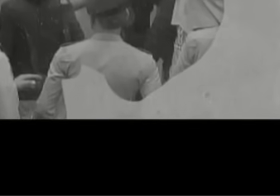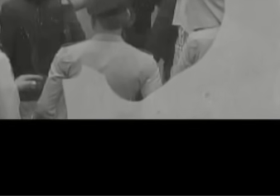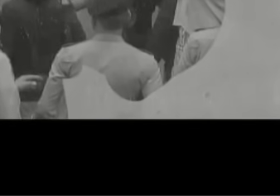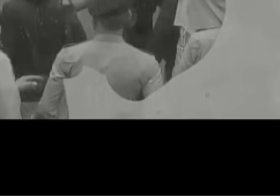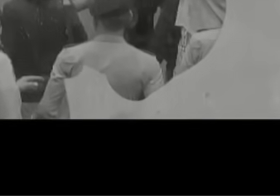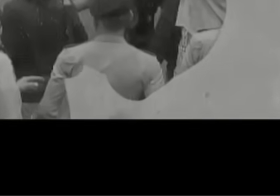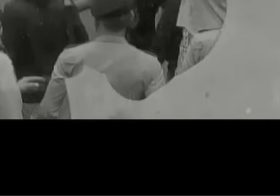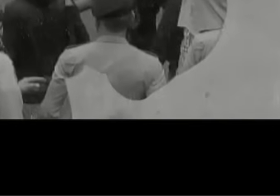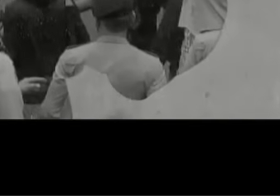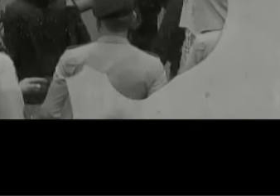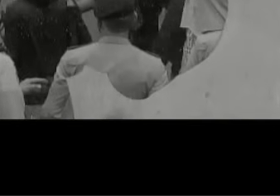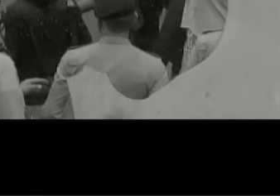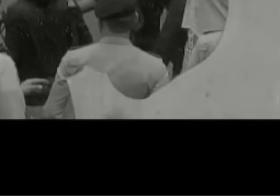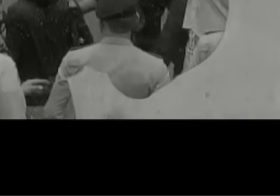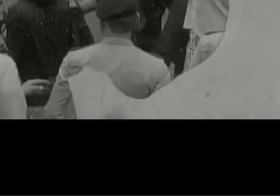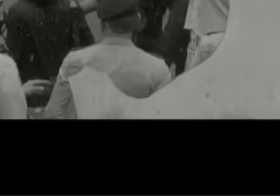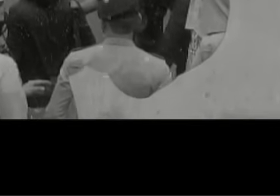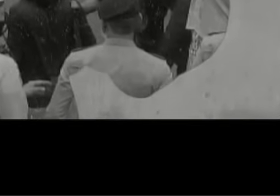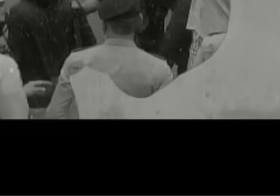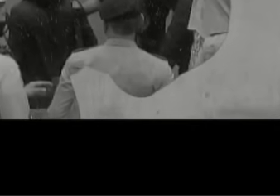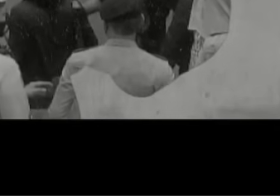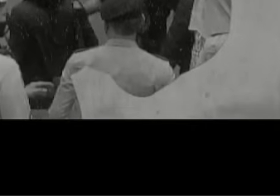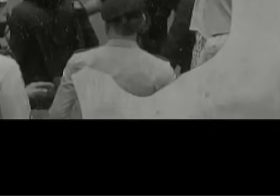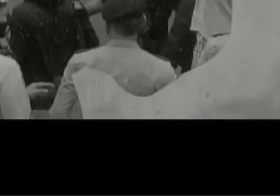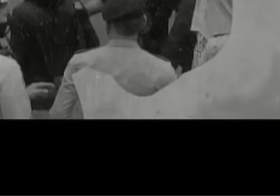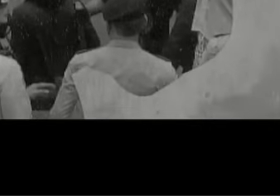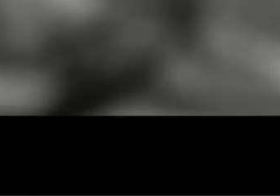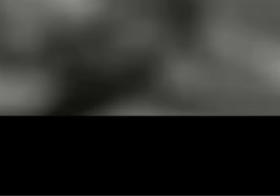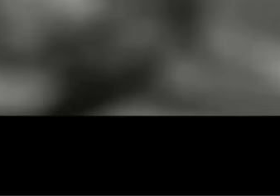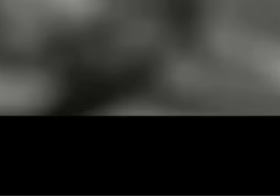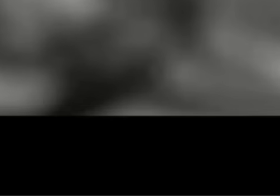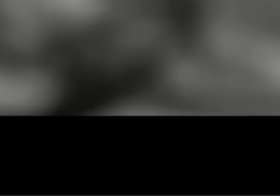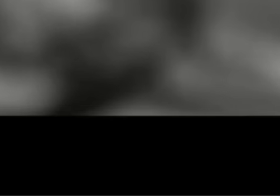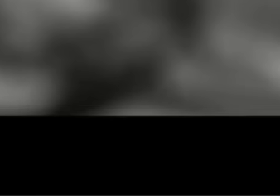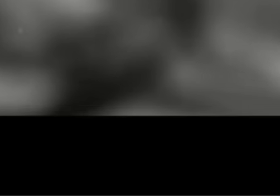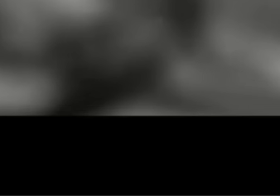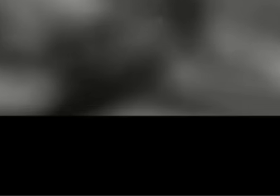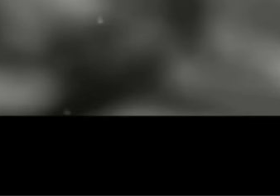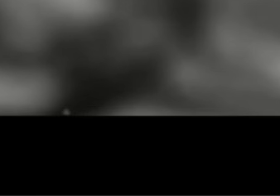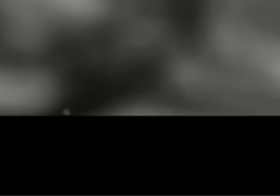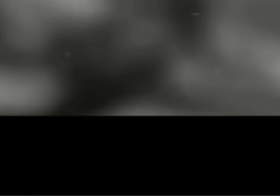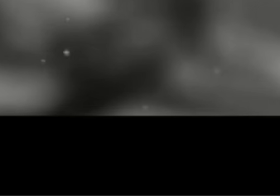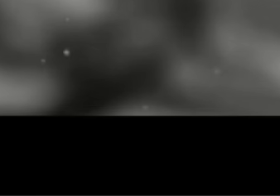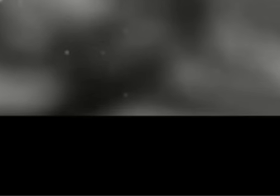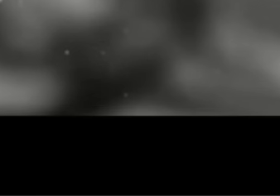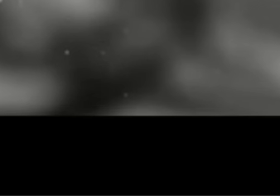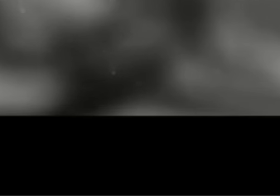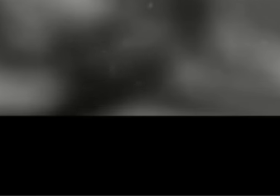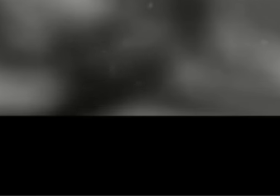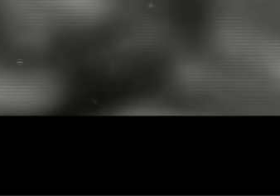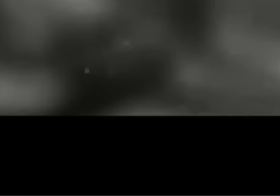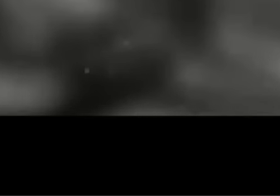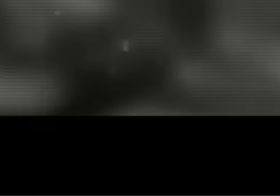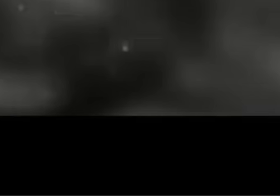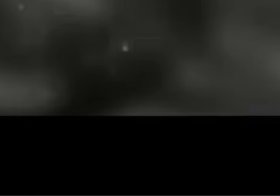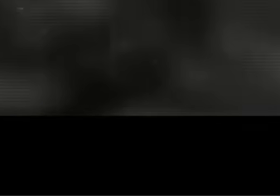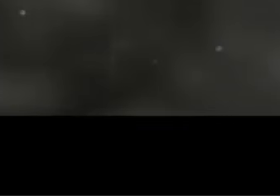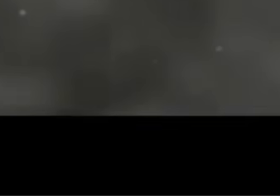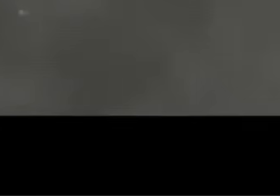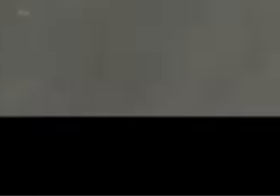Asal kalian tidak membawa ego, bergerombol di sana-sini, berhahaha mengabaikan yang diatur.